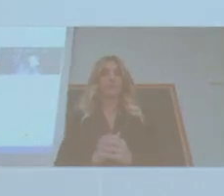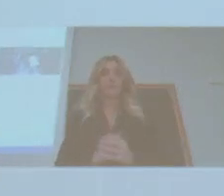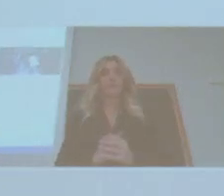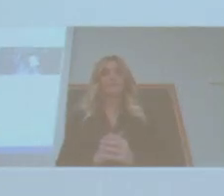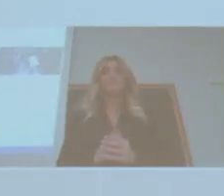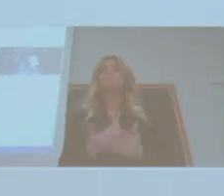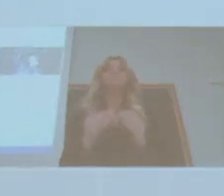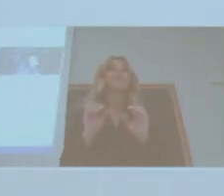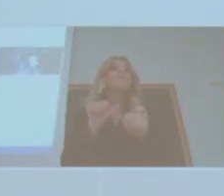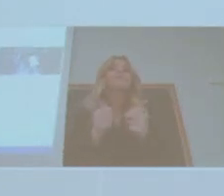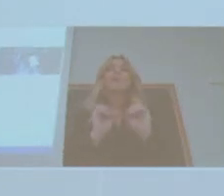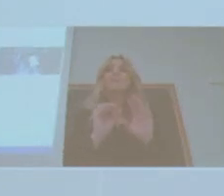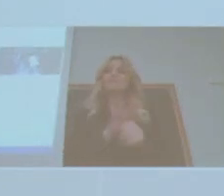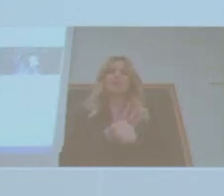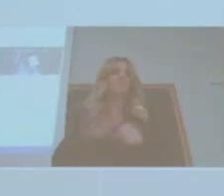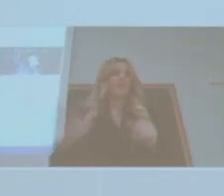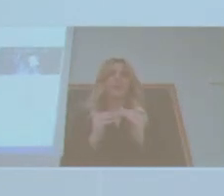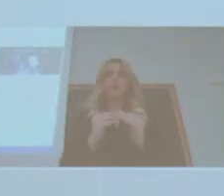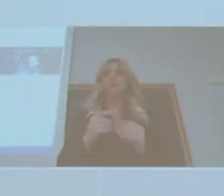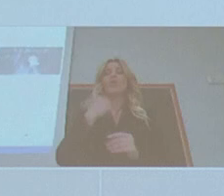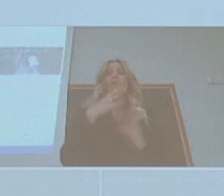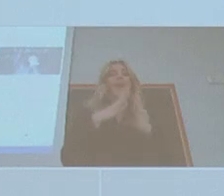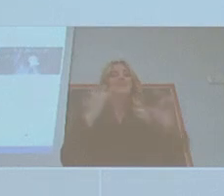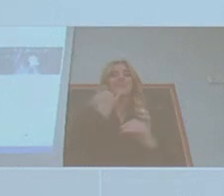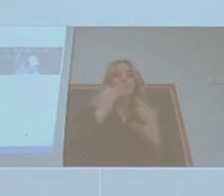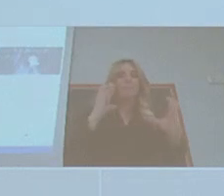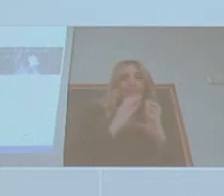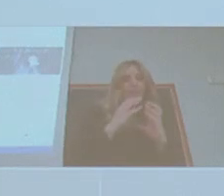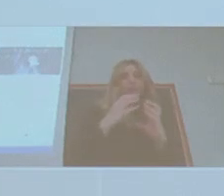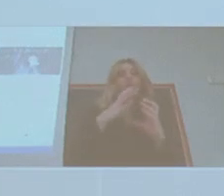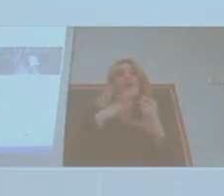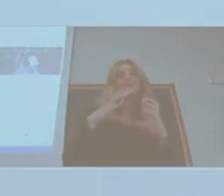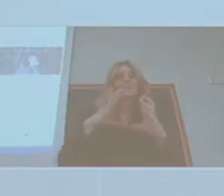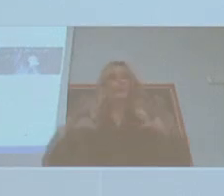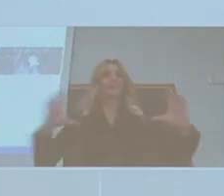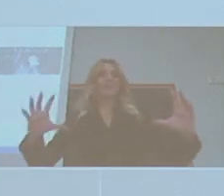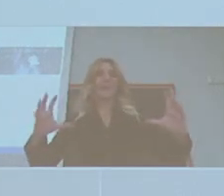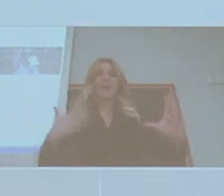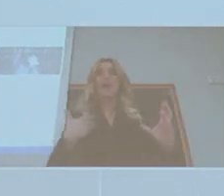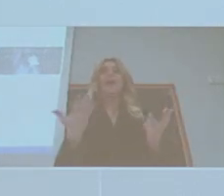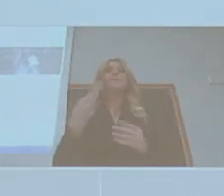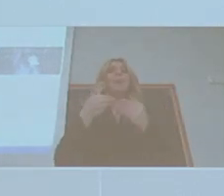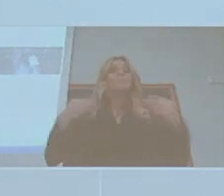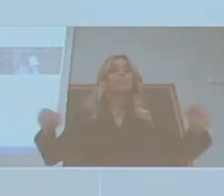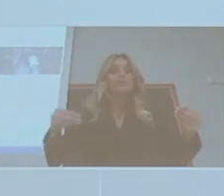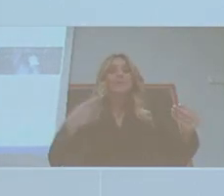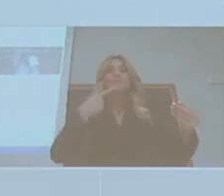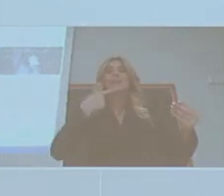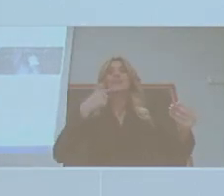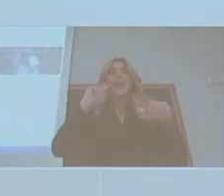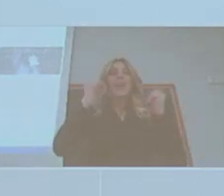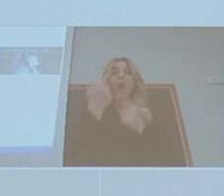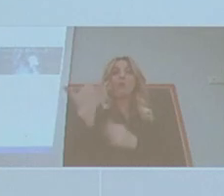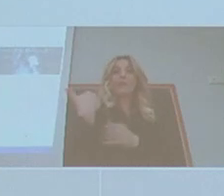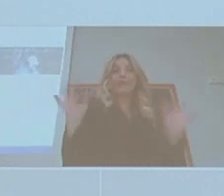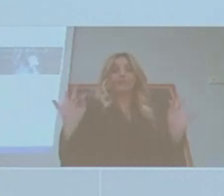a tutti i livelli, quindi per le grandi e piccole imprese, per gli enti, per i professionisti, per il neolaureato che vuole